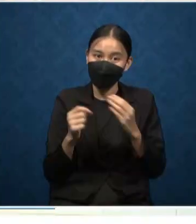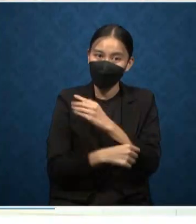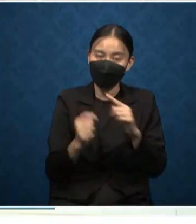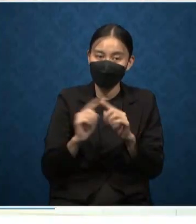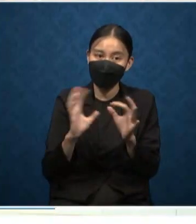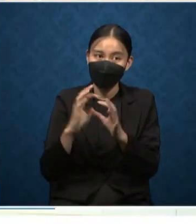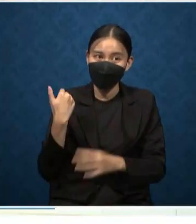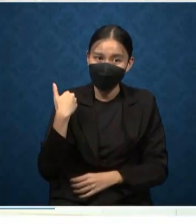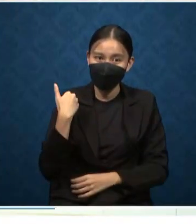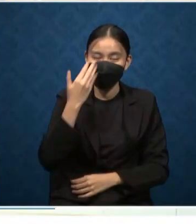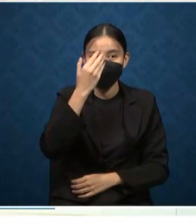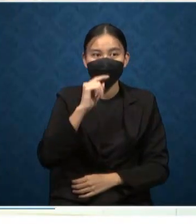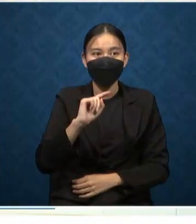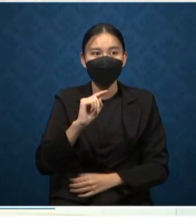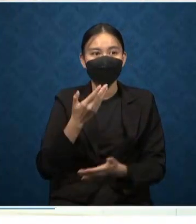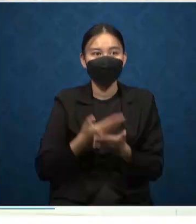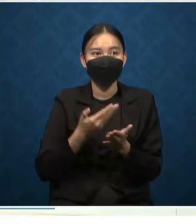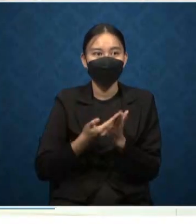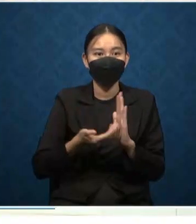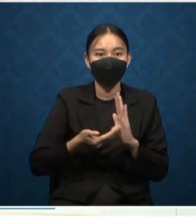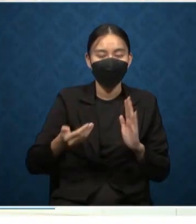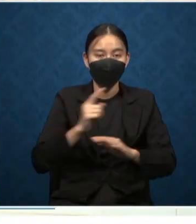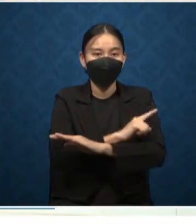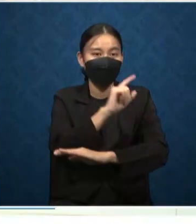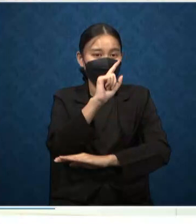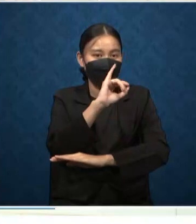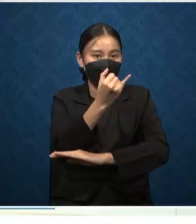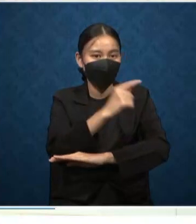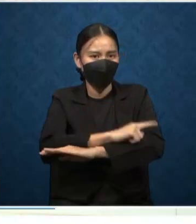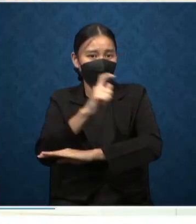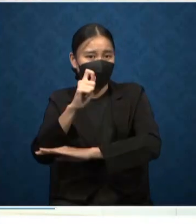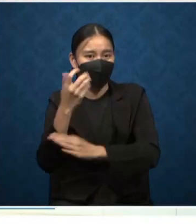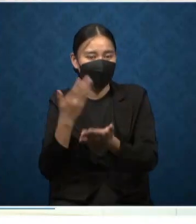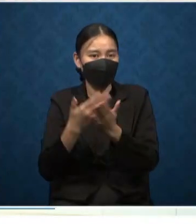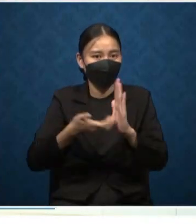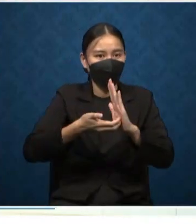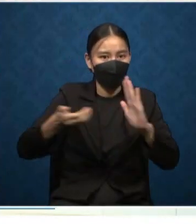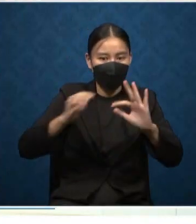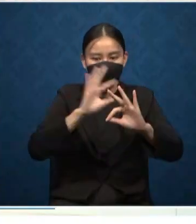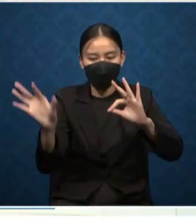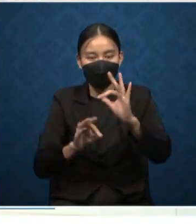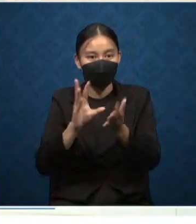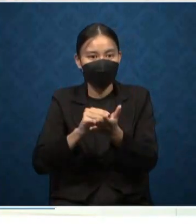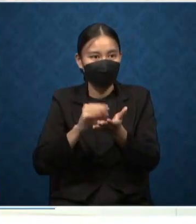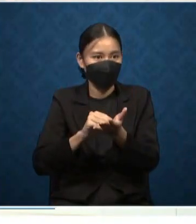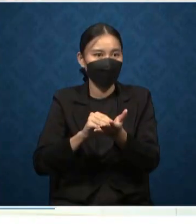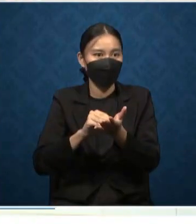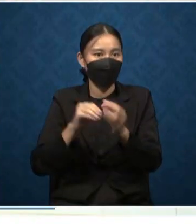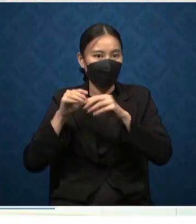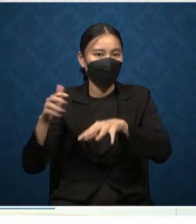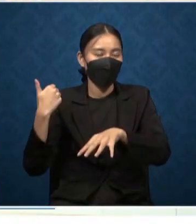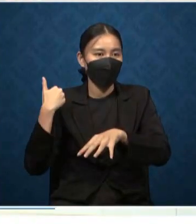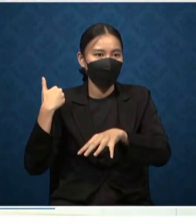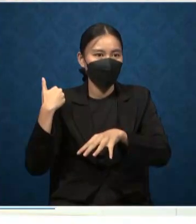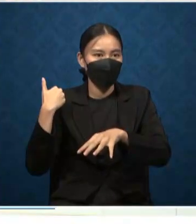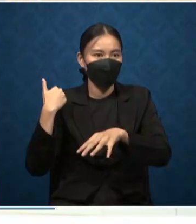รมันไหลอย่เองไลอย่างเพีงแ่วันจันน้คารอยันี้ครับข้อมูลลuaหลายหอเปลา เราคง